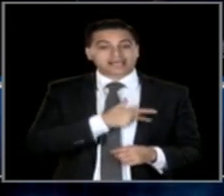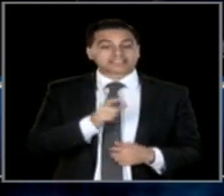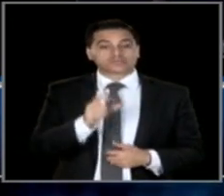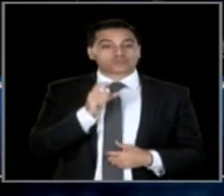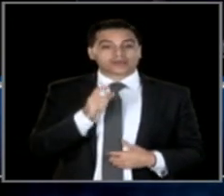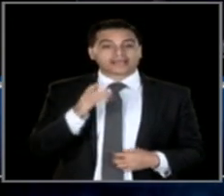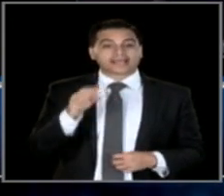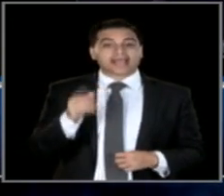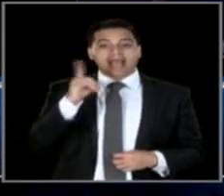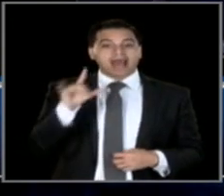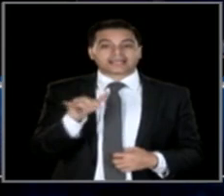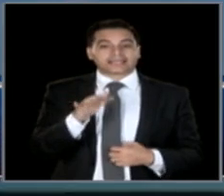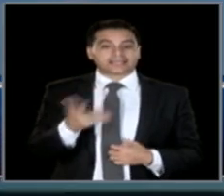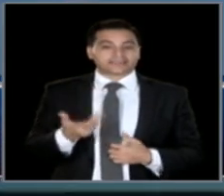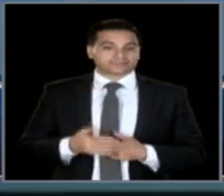جاري إيه؟